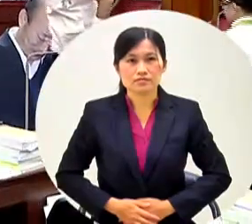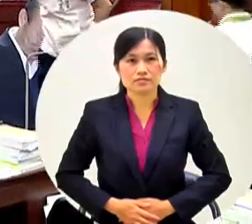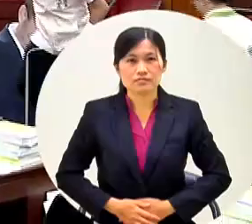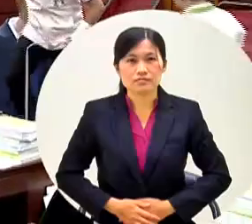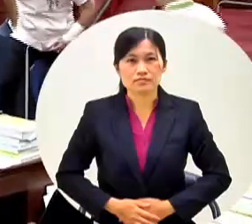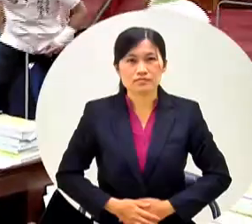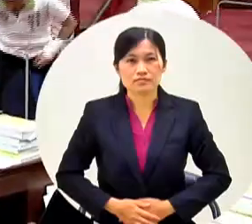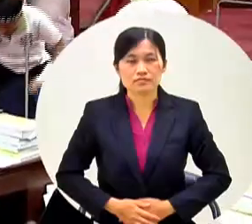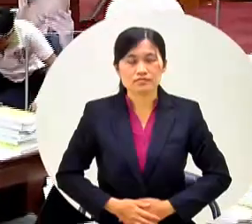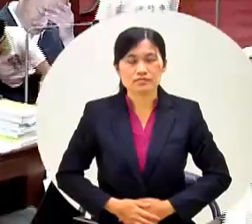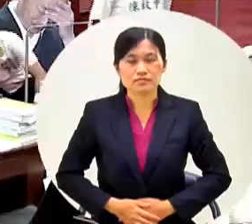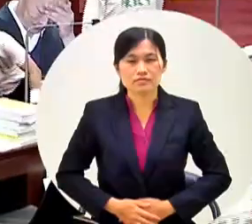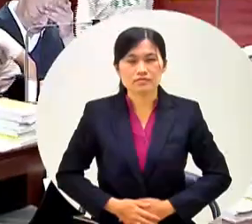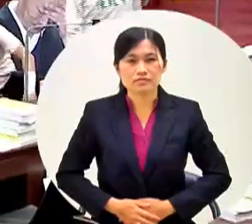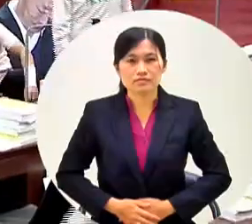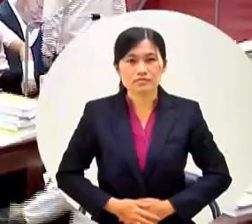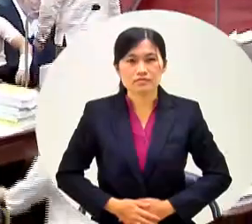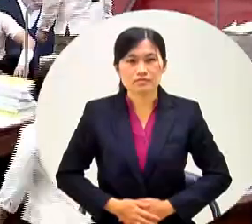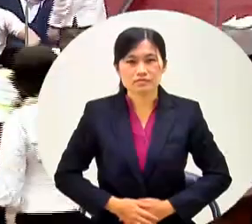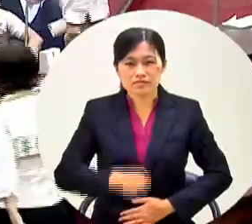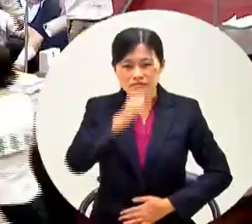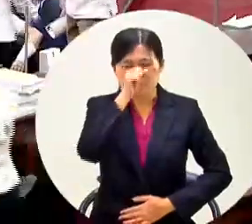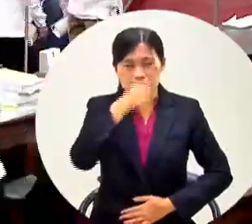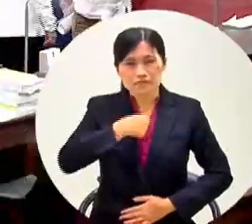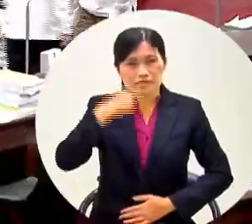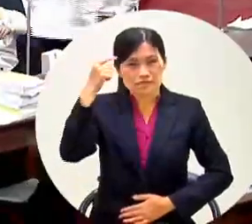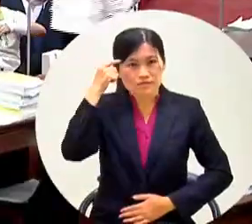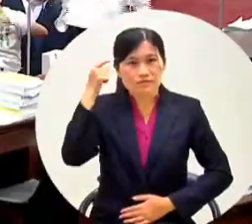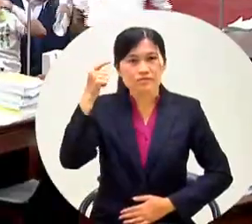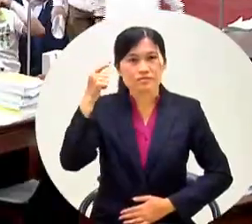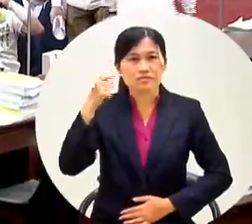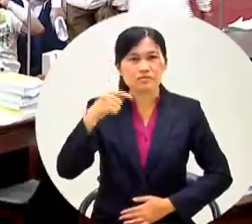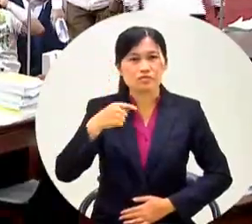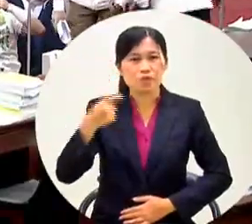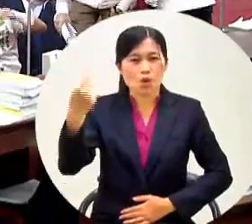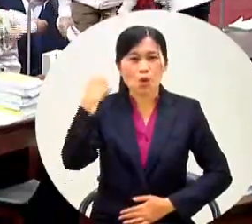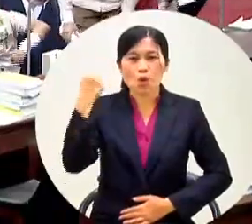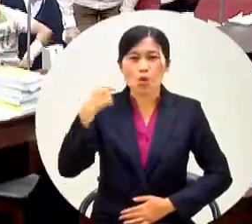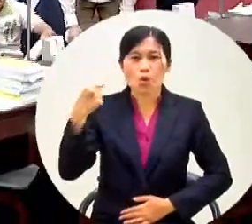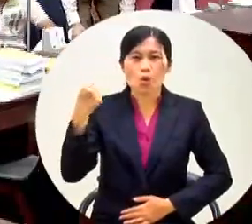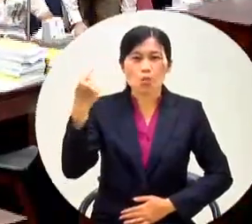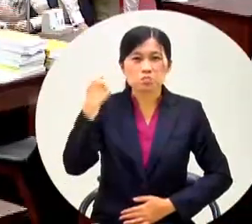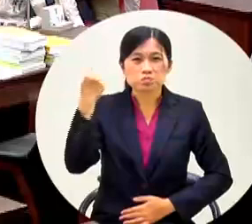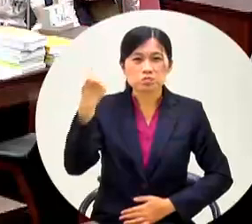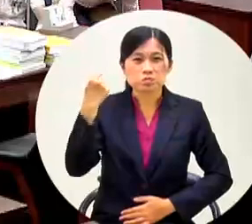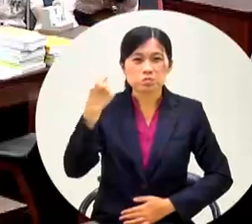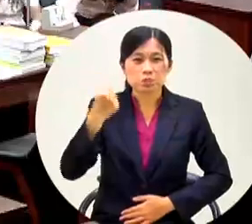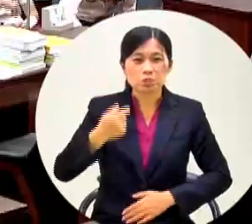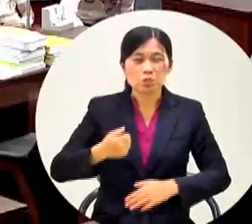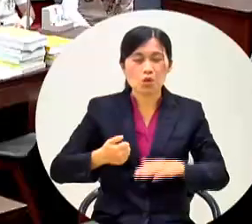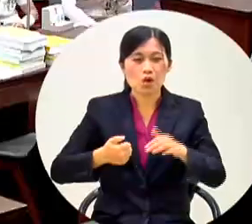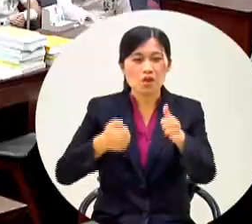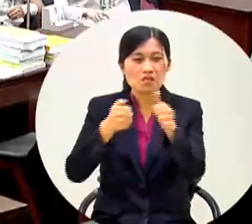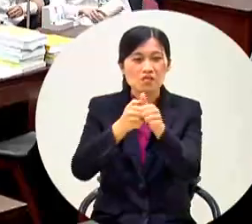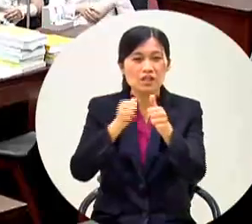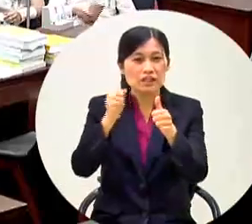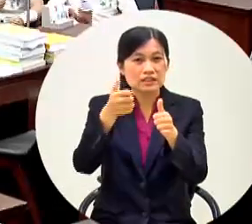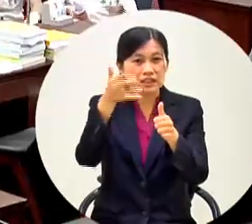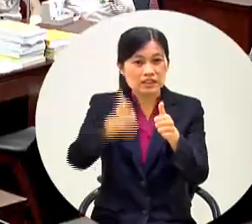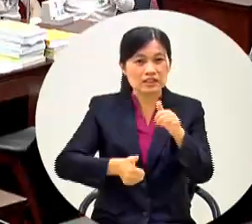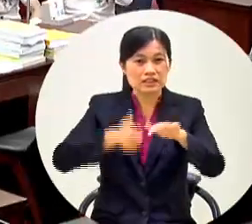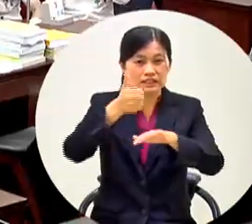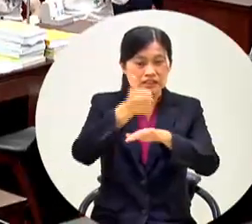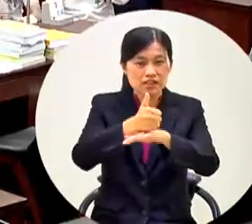好，我想应该，昨天我们的我们主席副议长应该也在其中哈，可能有些事情